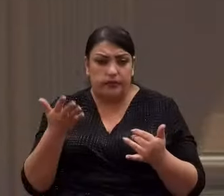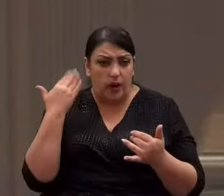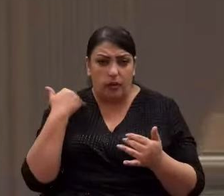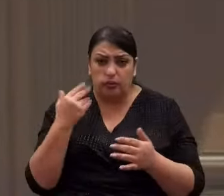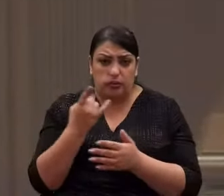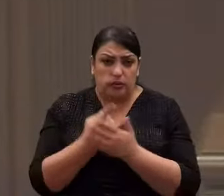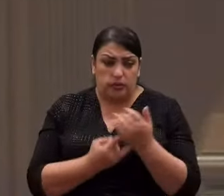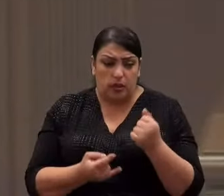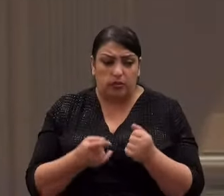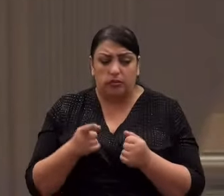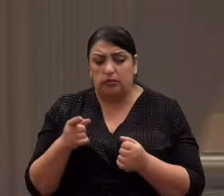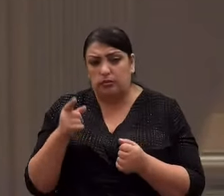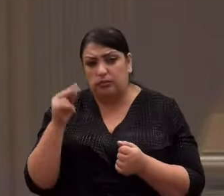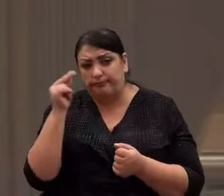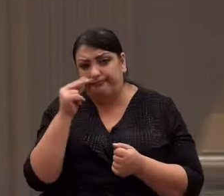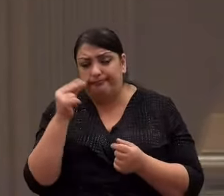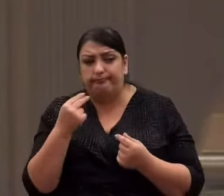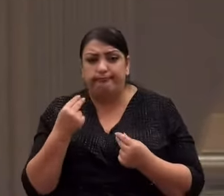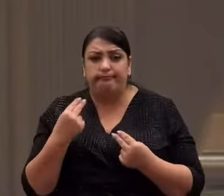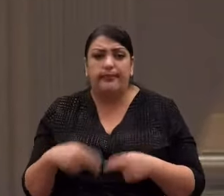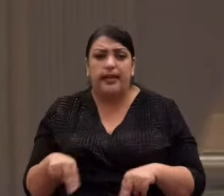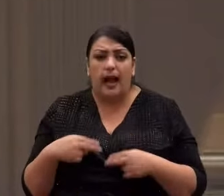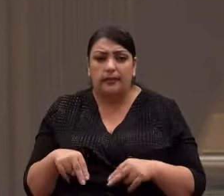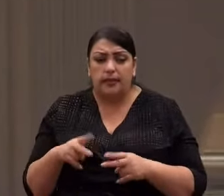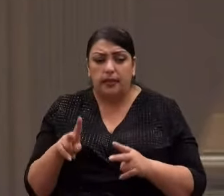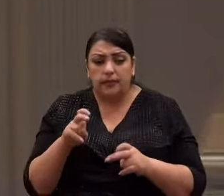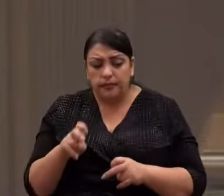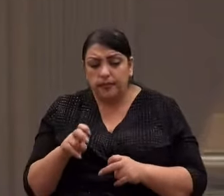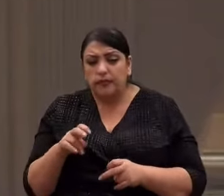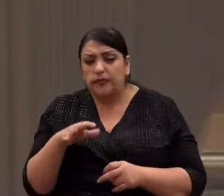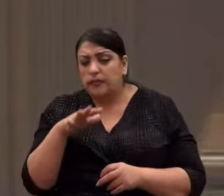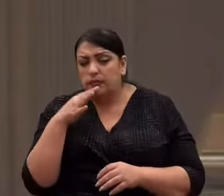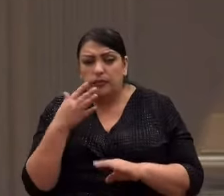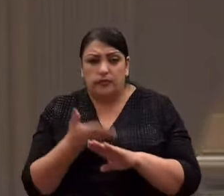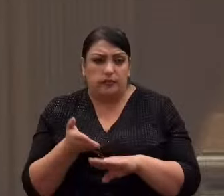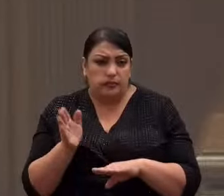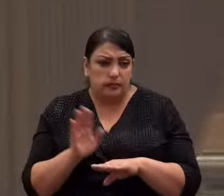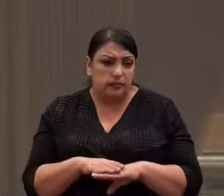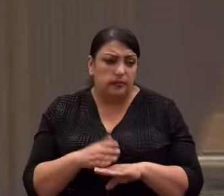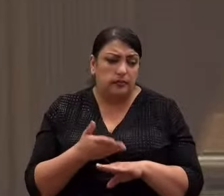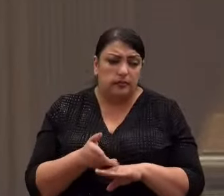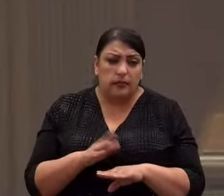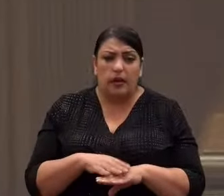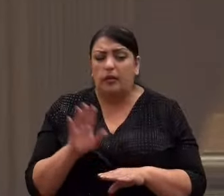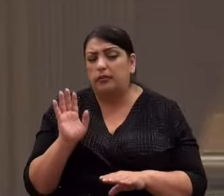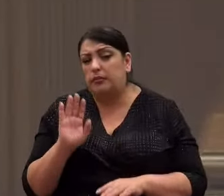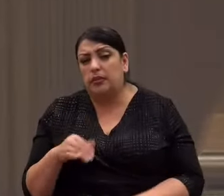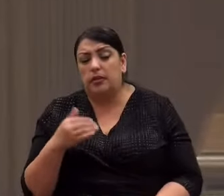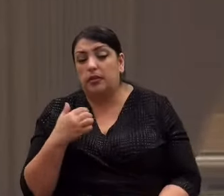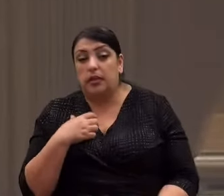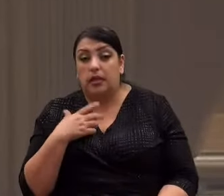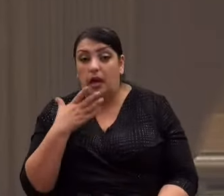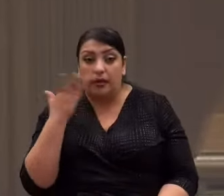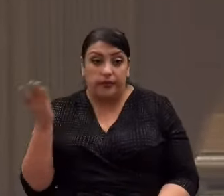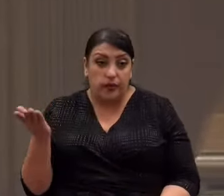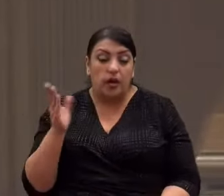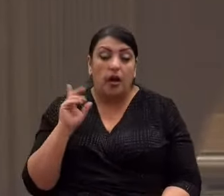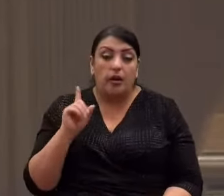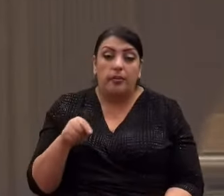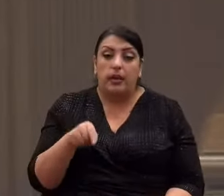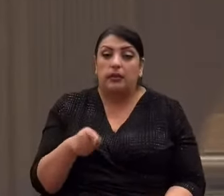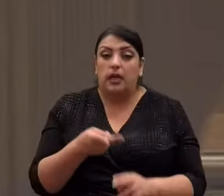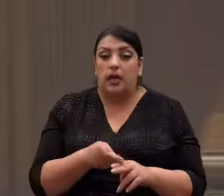դա պրակտիկա, այդ պրակտիկան շատ արատավոր էր, արատավոր չէր, հիմա եկեք գնահատական չտանք, բայց այս